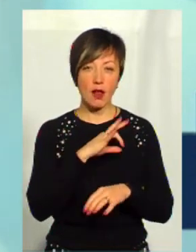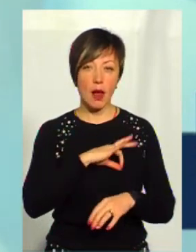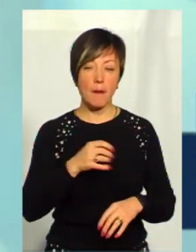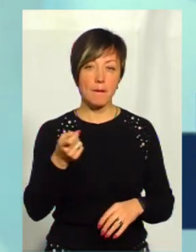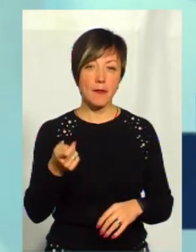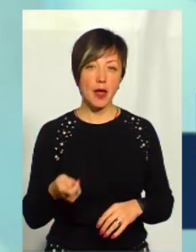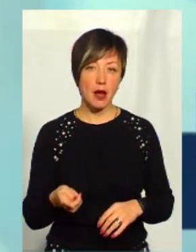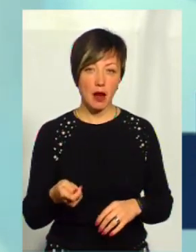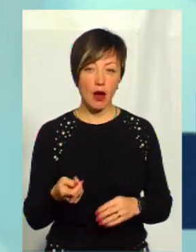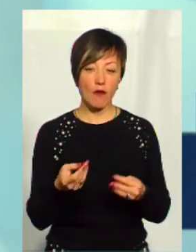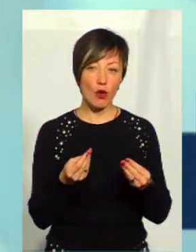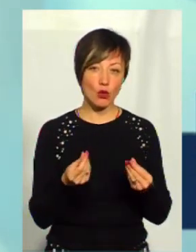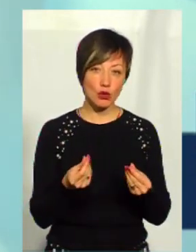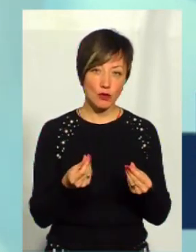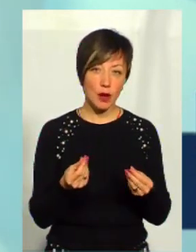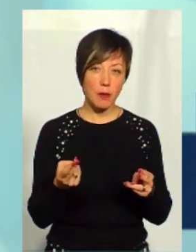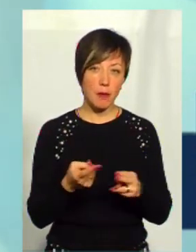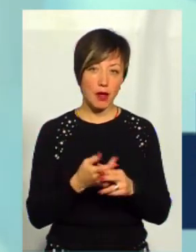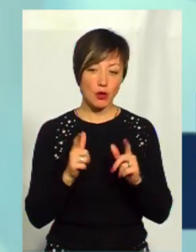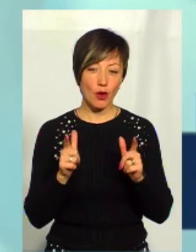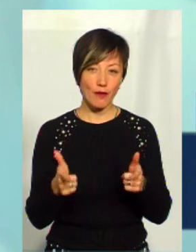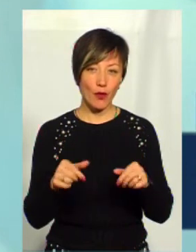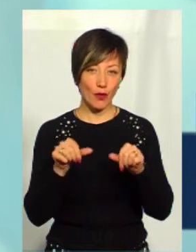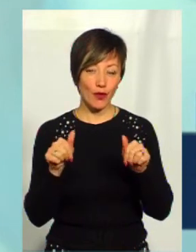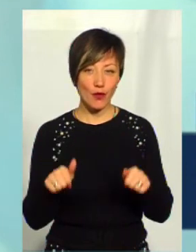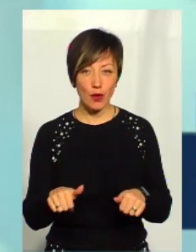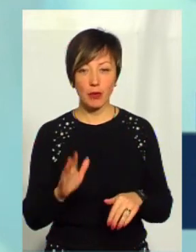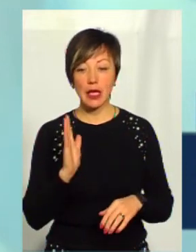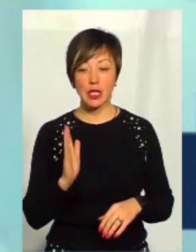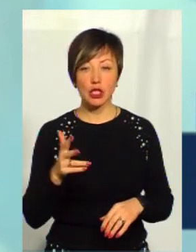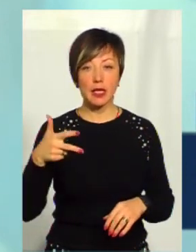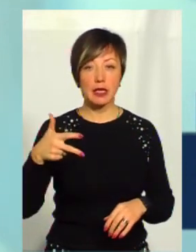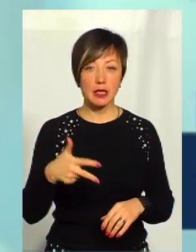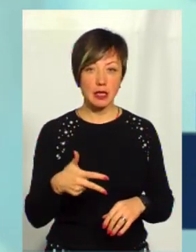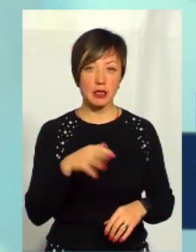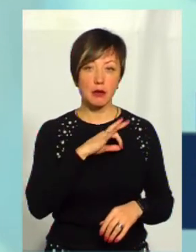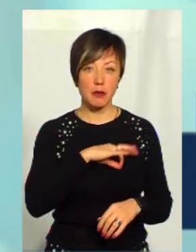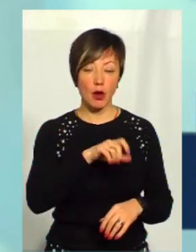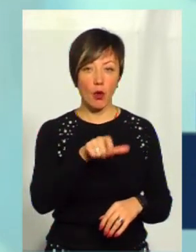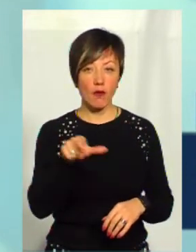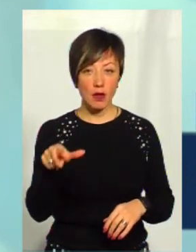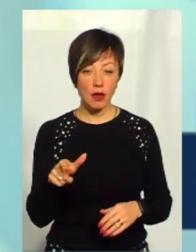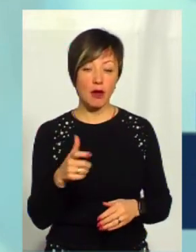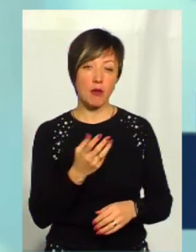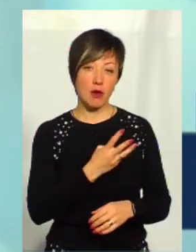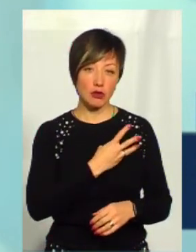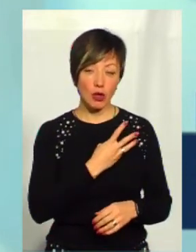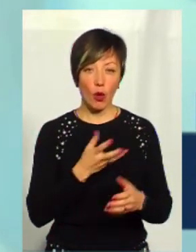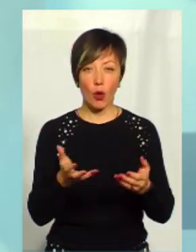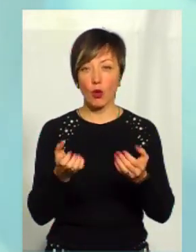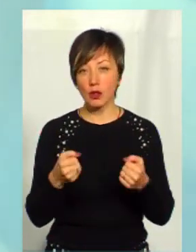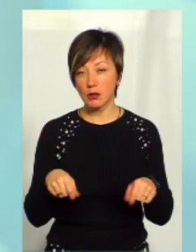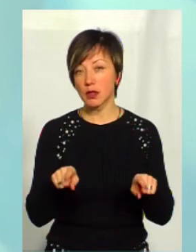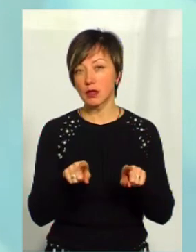пільга у грошовій безготівковій формі. І лише 3 тисячі пільговиків виявили бажання отримати